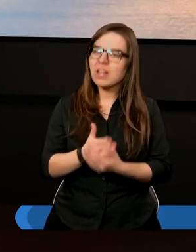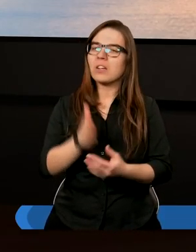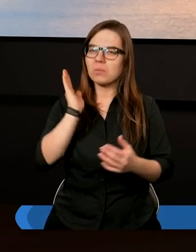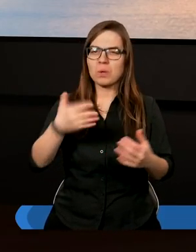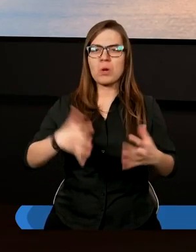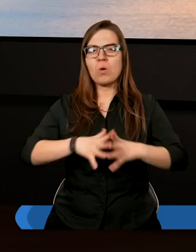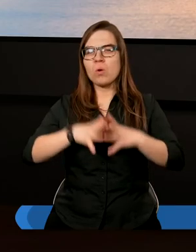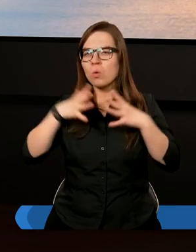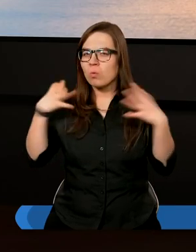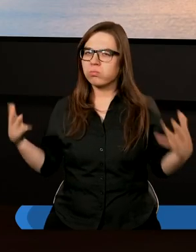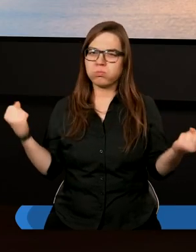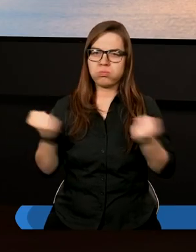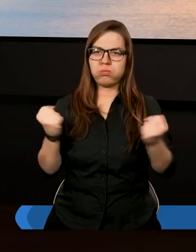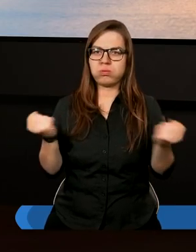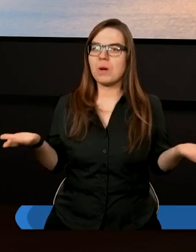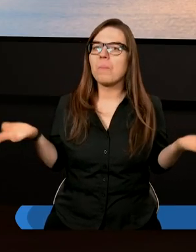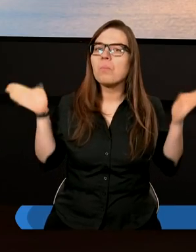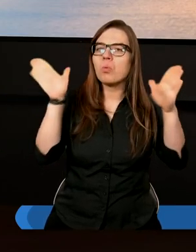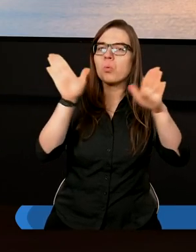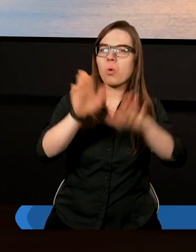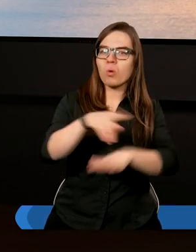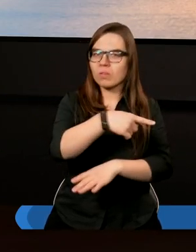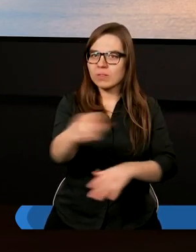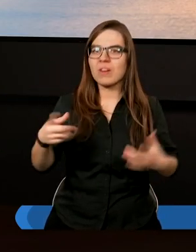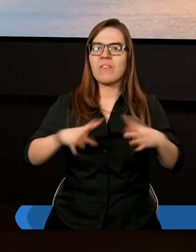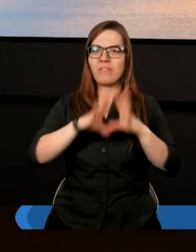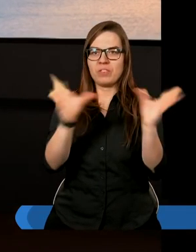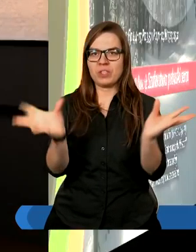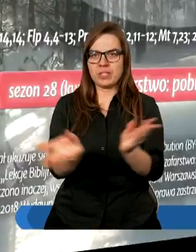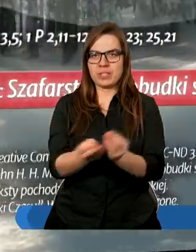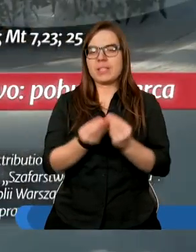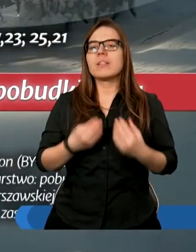wielkim błogosławieństwem dla nas wszystkich.